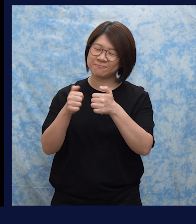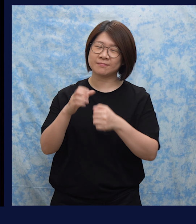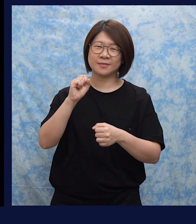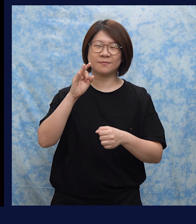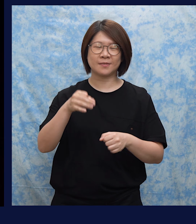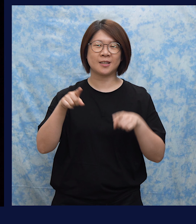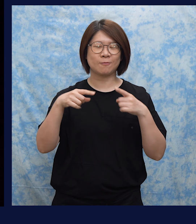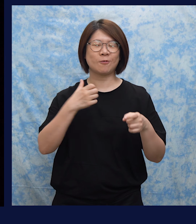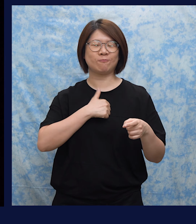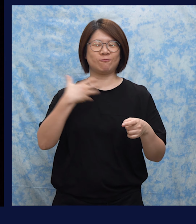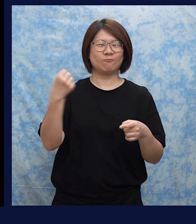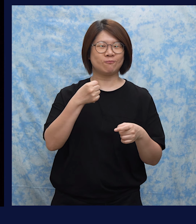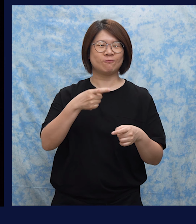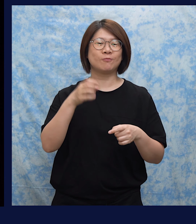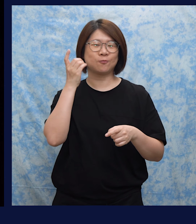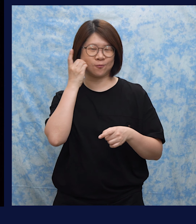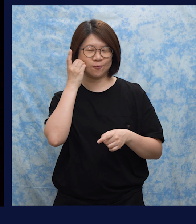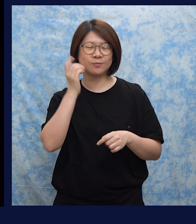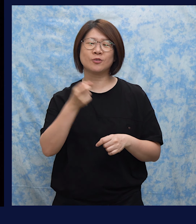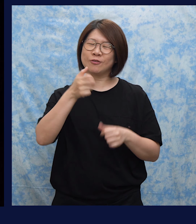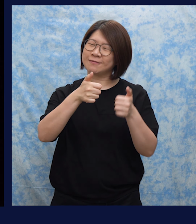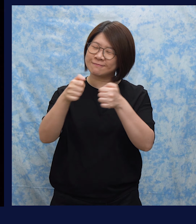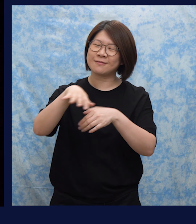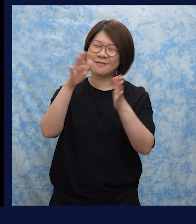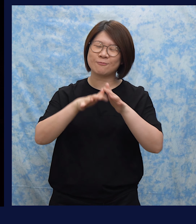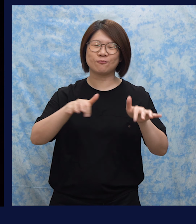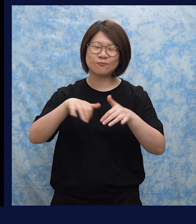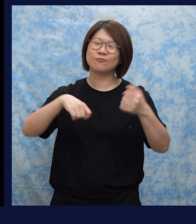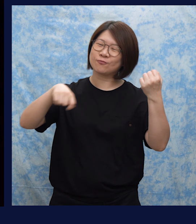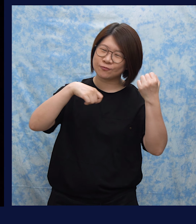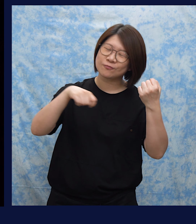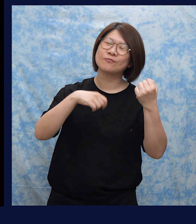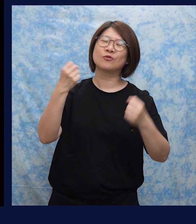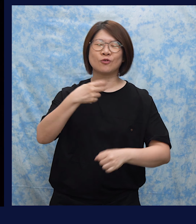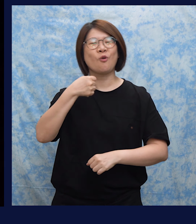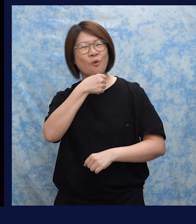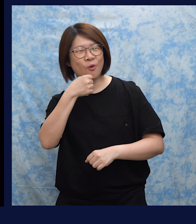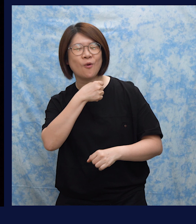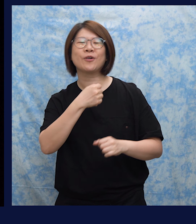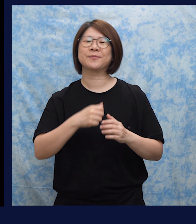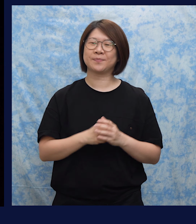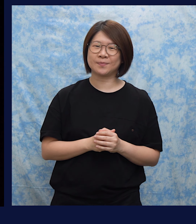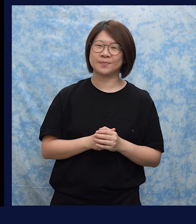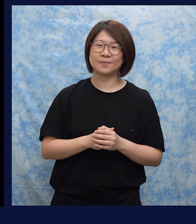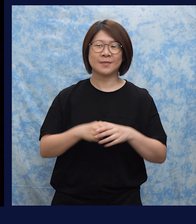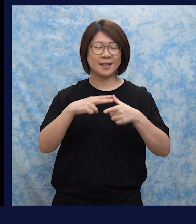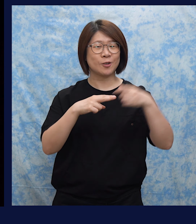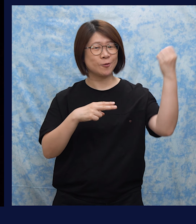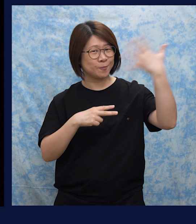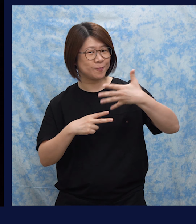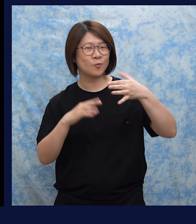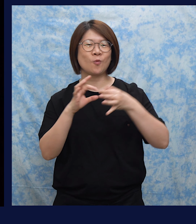唔該曬林浩恩，星飛合唱節嘅音樂總監。當然亦都要多謝台上多位樂手同埋歌者